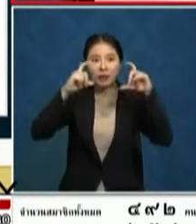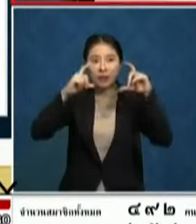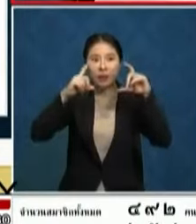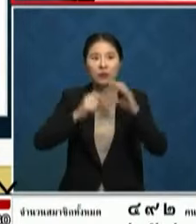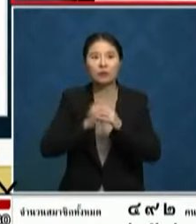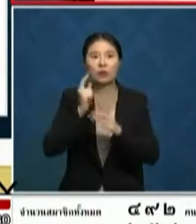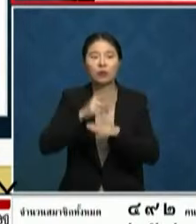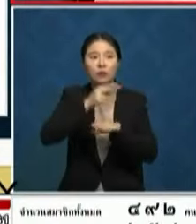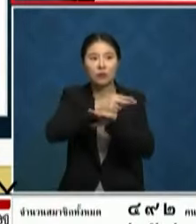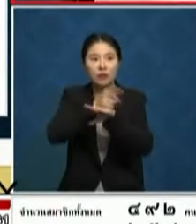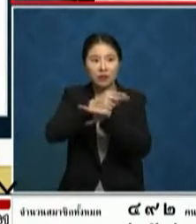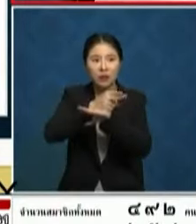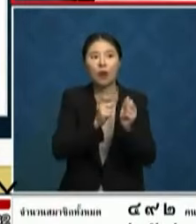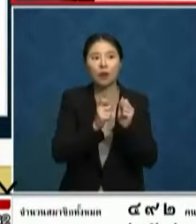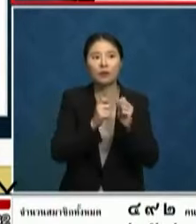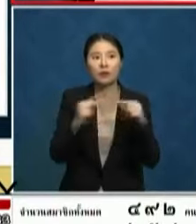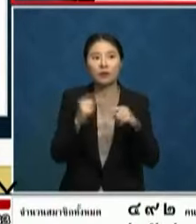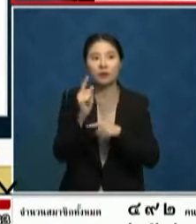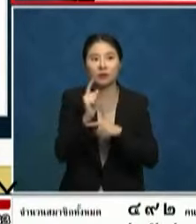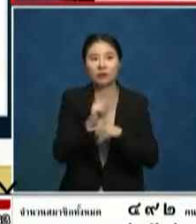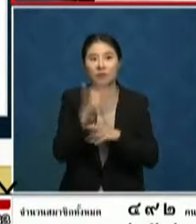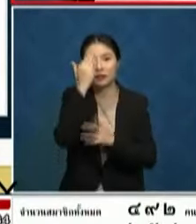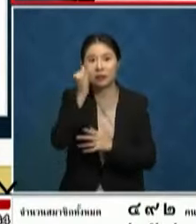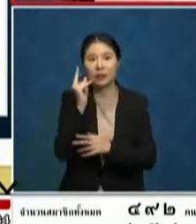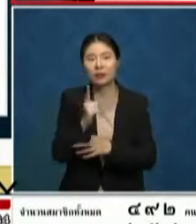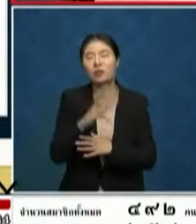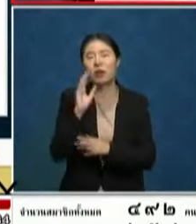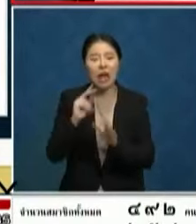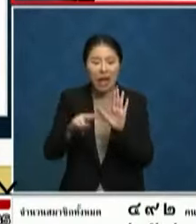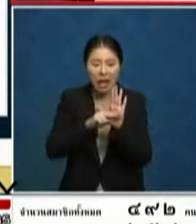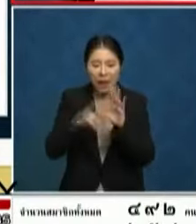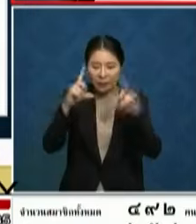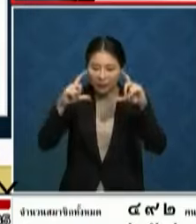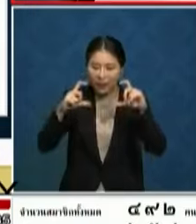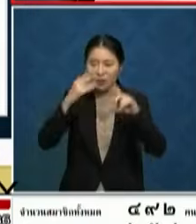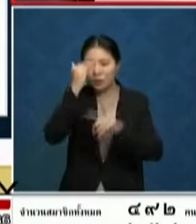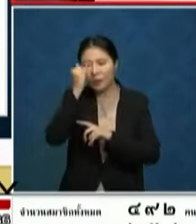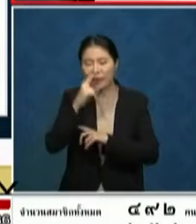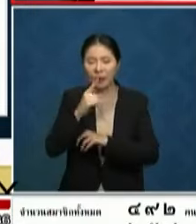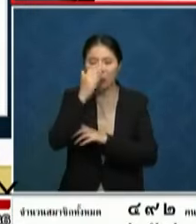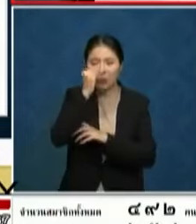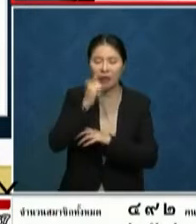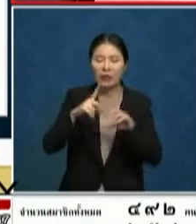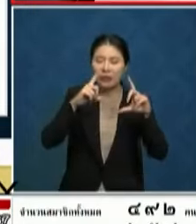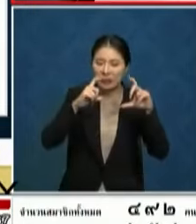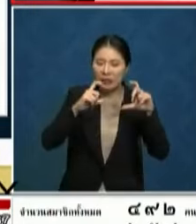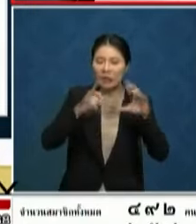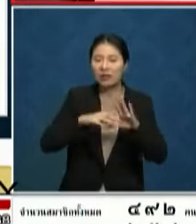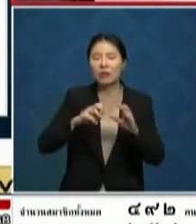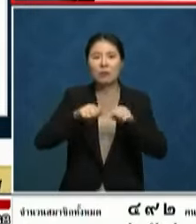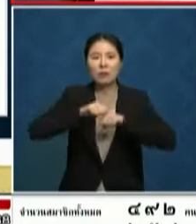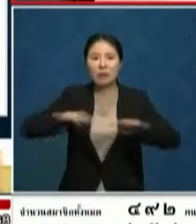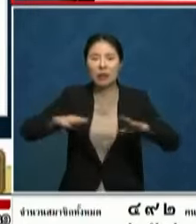อกเหนือจากคำว่ามีประชาชนมาร้องเรียนอย่างนี้แล้วทำไมจะถ่ายรูปไม่ได้เอ้าคือถ้าเกิดผมเป็นเจ้าของตลาดน